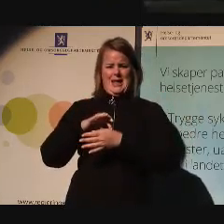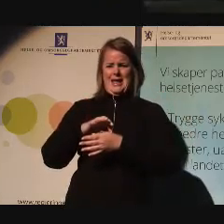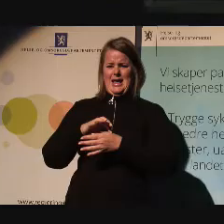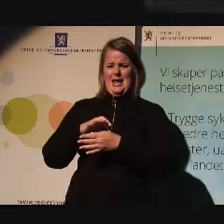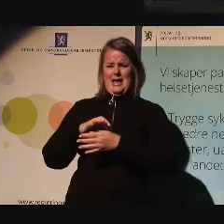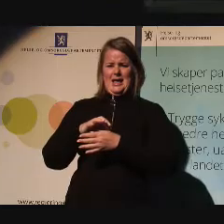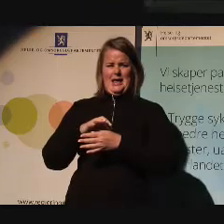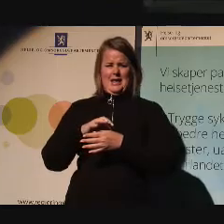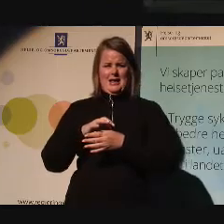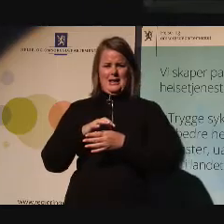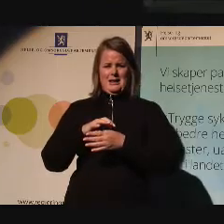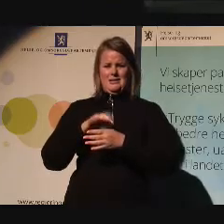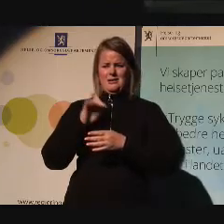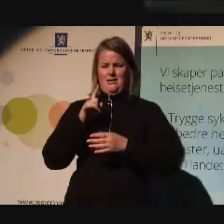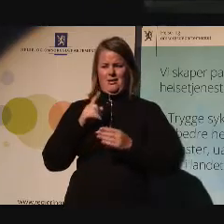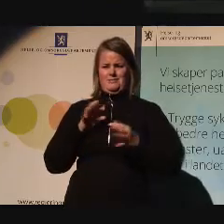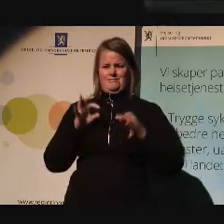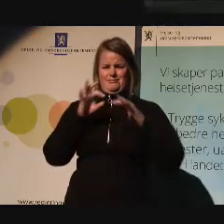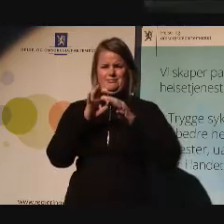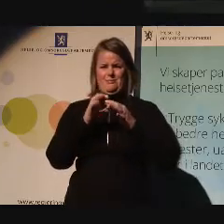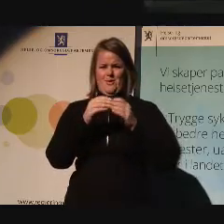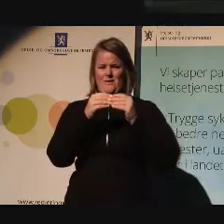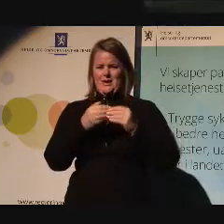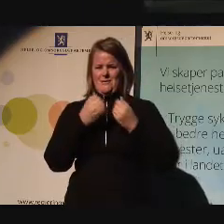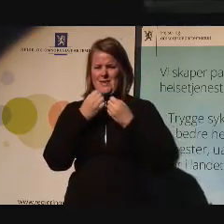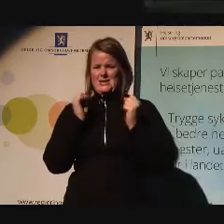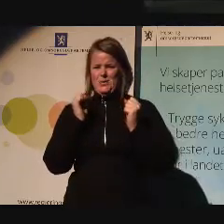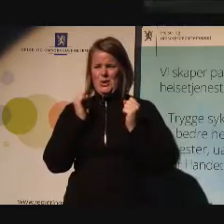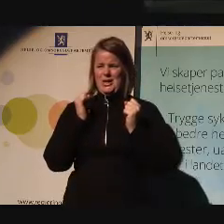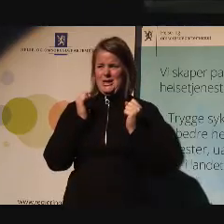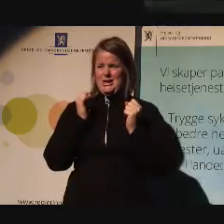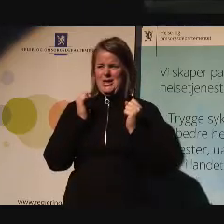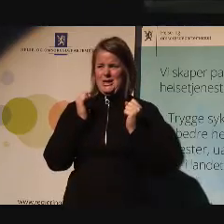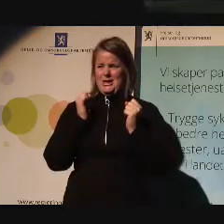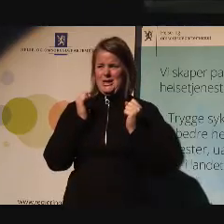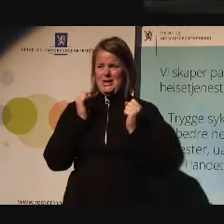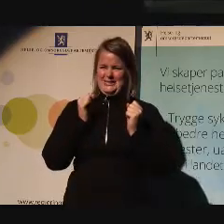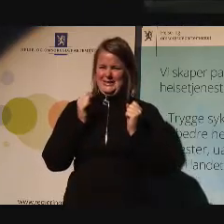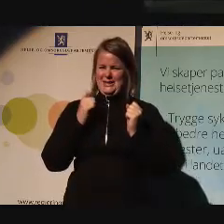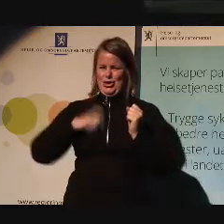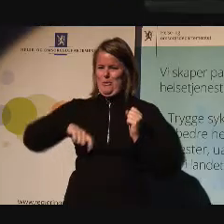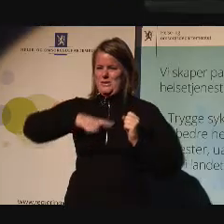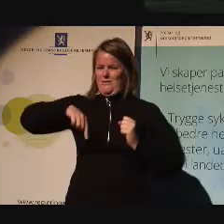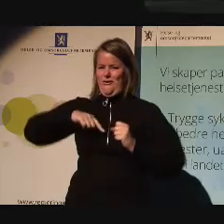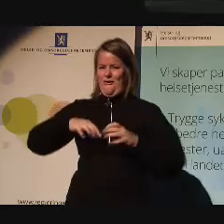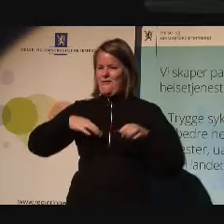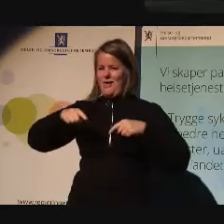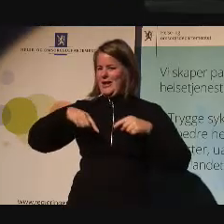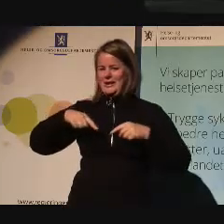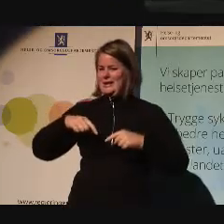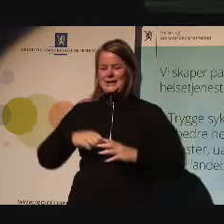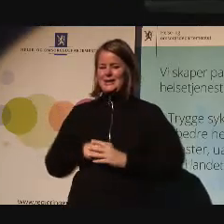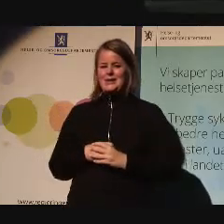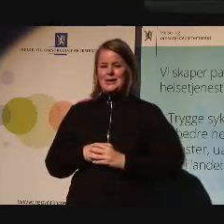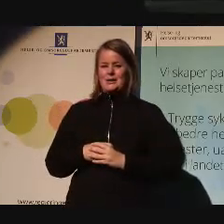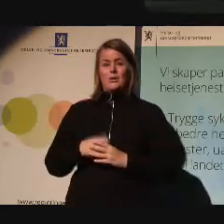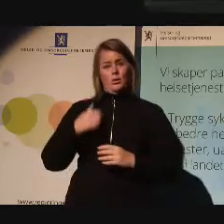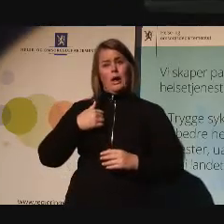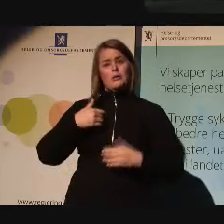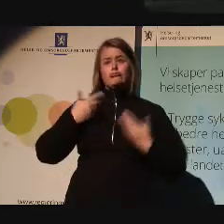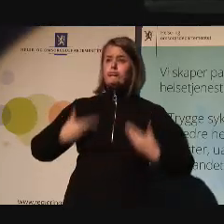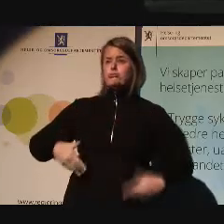med deg på Facebook. Det er liksom ikke sånn som vi har jobbet i forvaltningen. Og jeg regner meg som en god